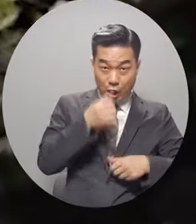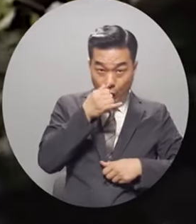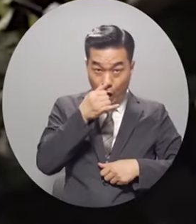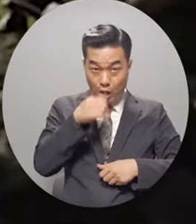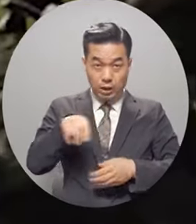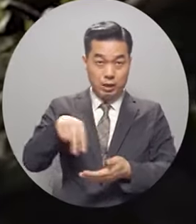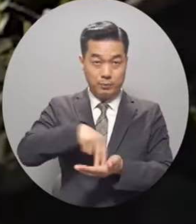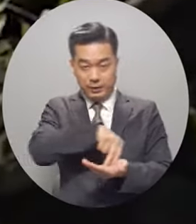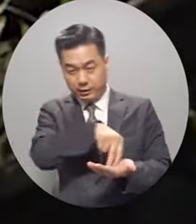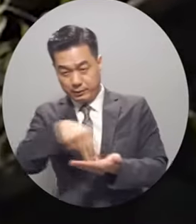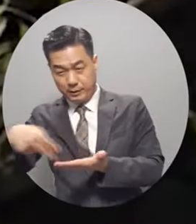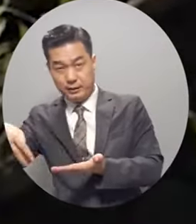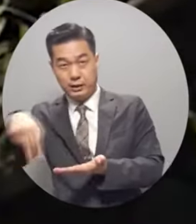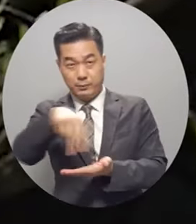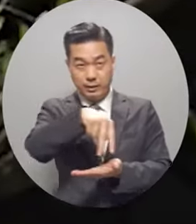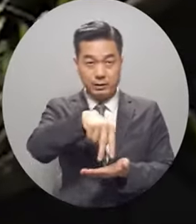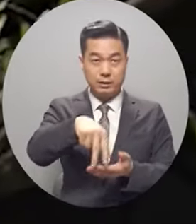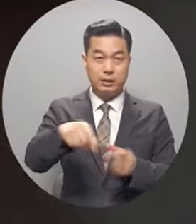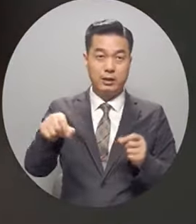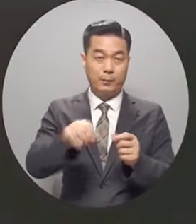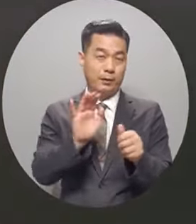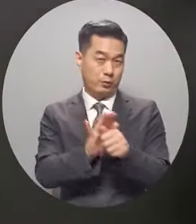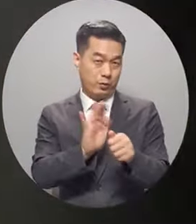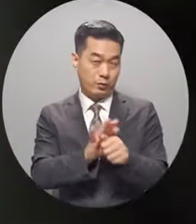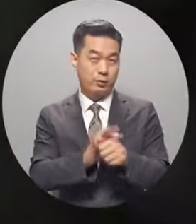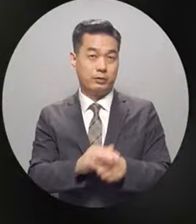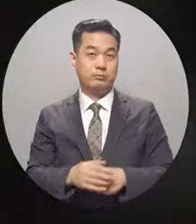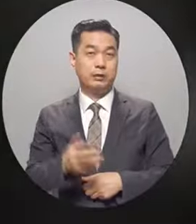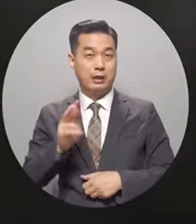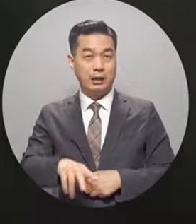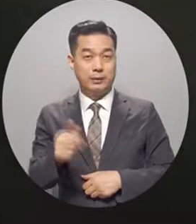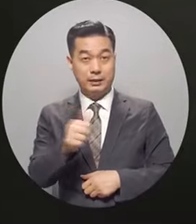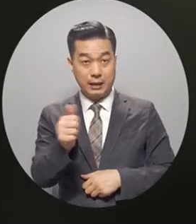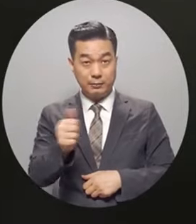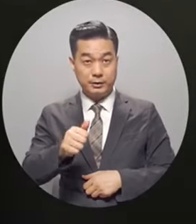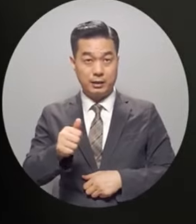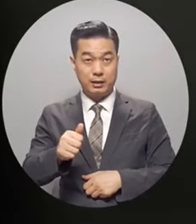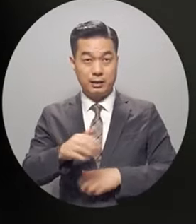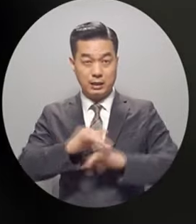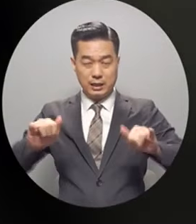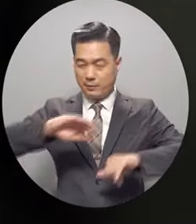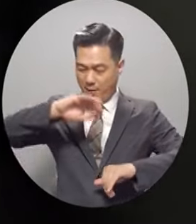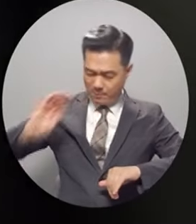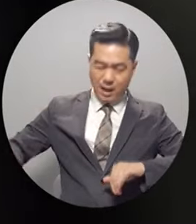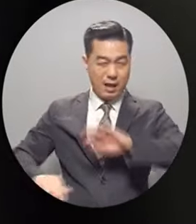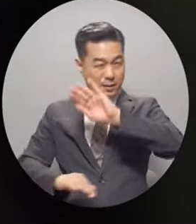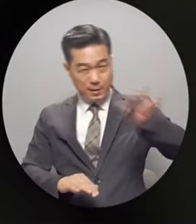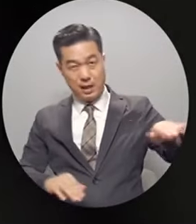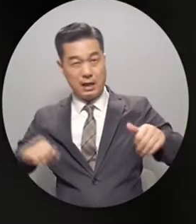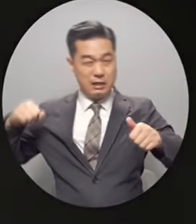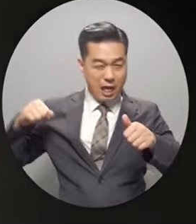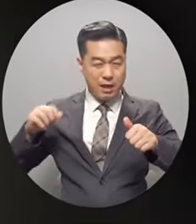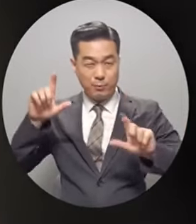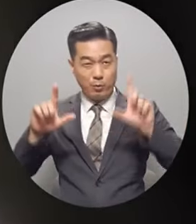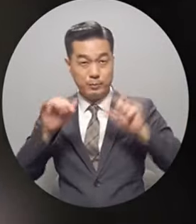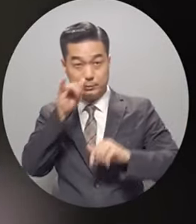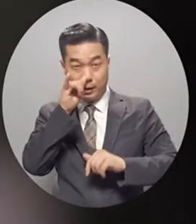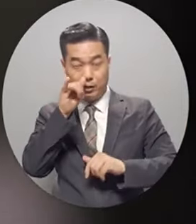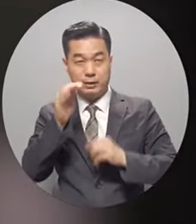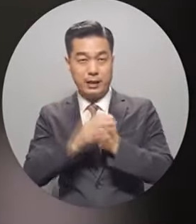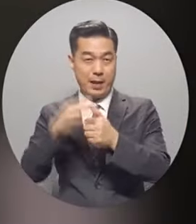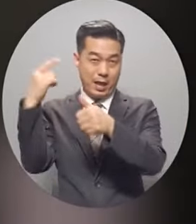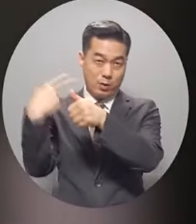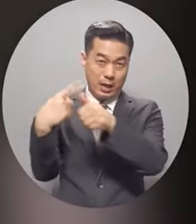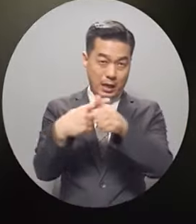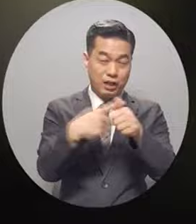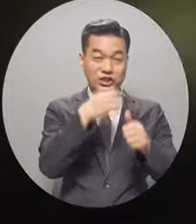비틀거리자 옆에서 부축을 해줍니다. 하지만 이 남성은 사람들을 뿌리치며 손찌검을 하려는가 싶더니 욕설도